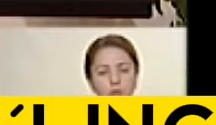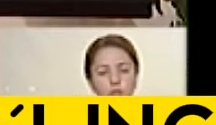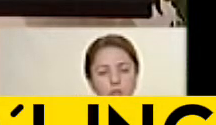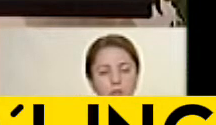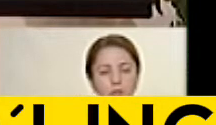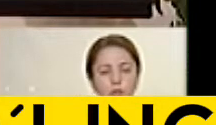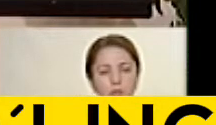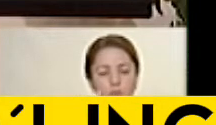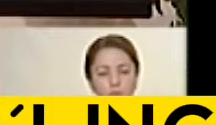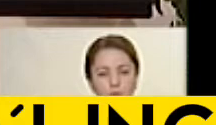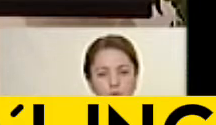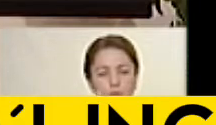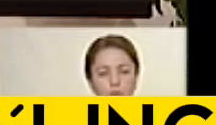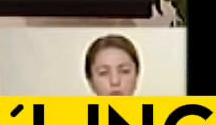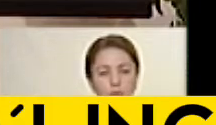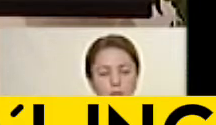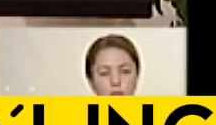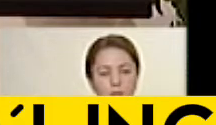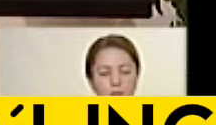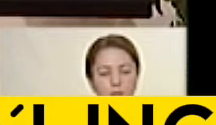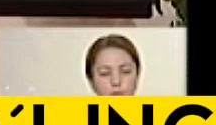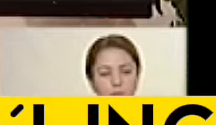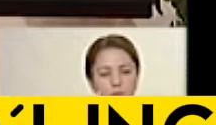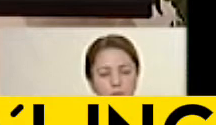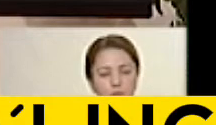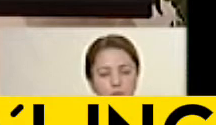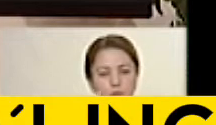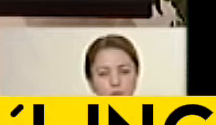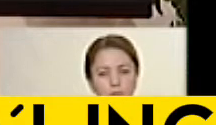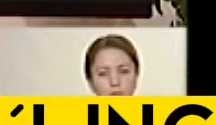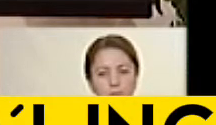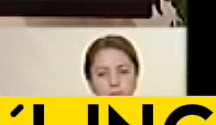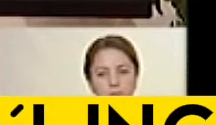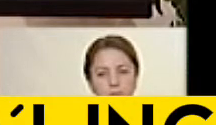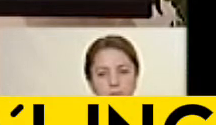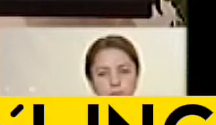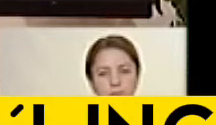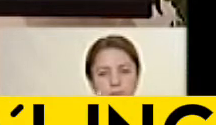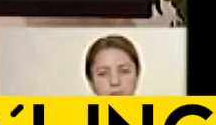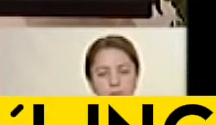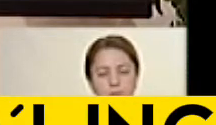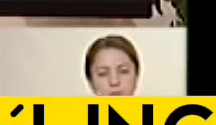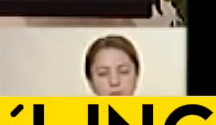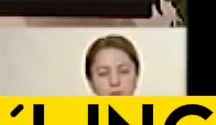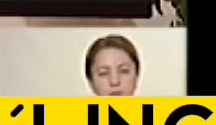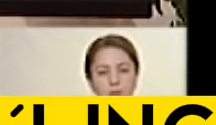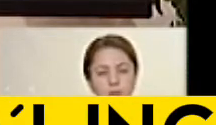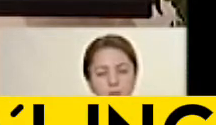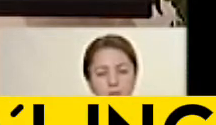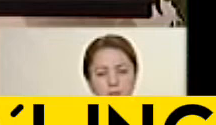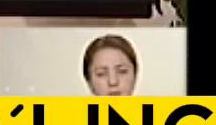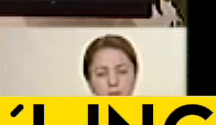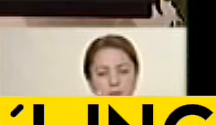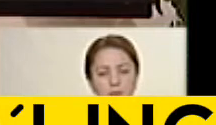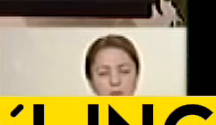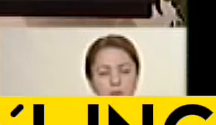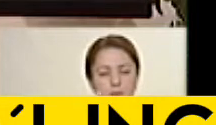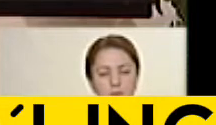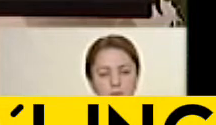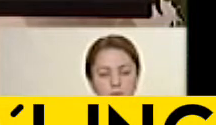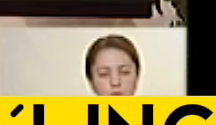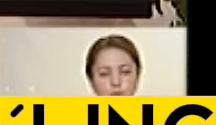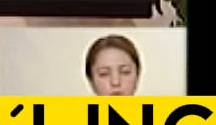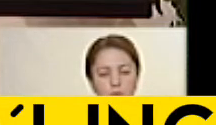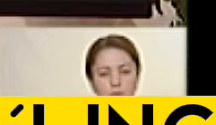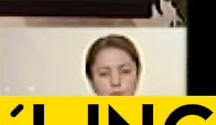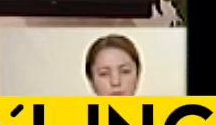muhim ahamiyatga ega bo'lgan avtomobil yo'li hisoblanadi. Keyingi demak asosiy avtomobil yo'llaridan